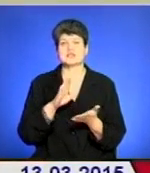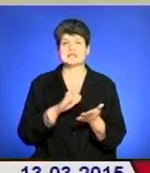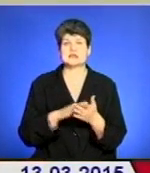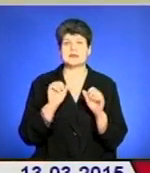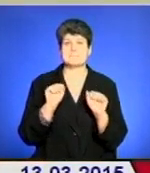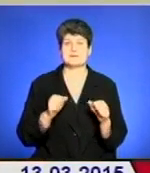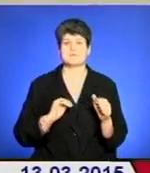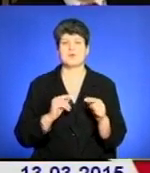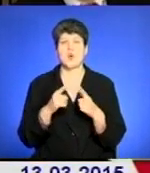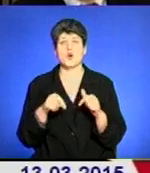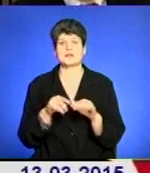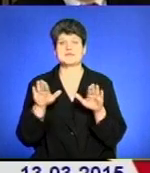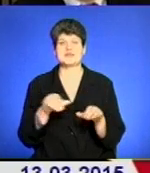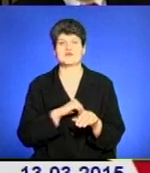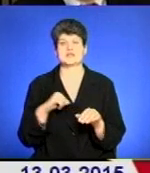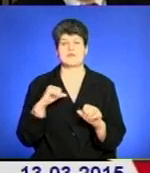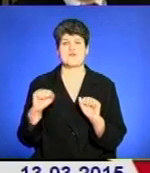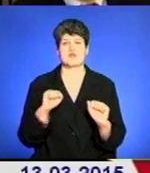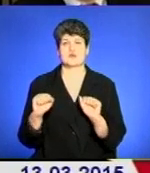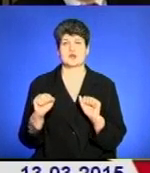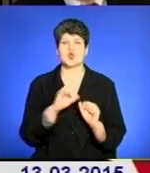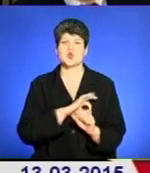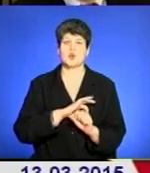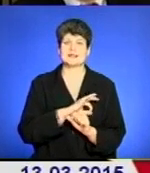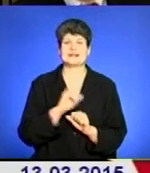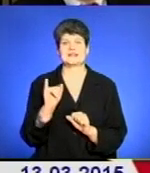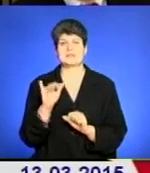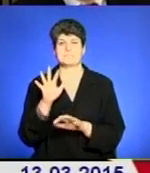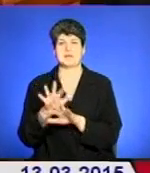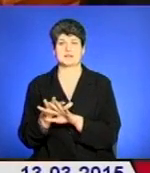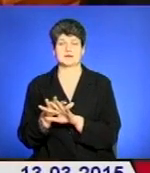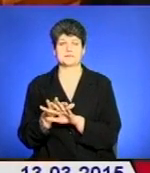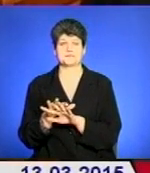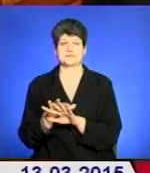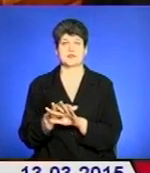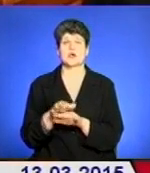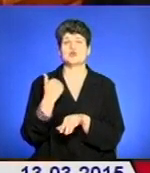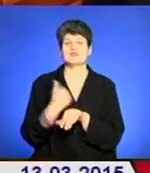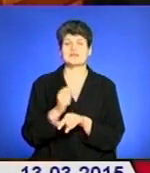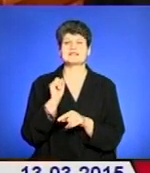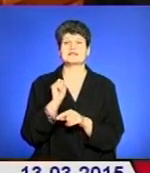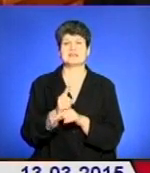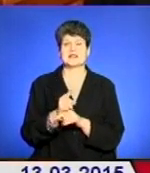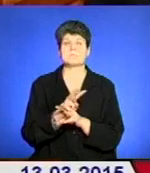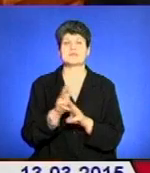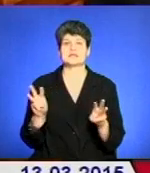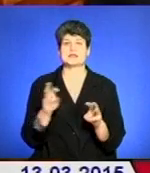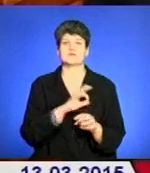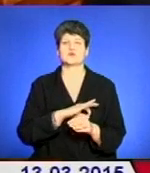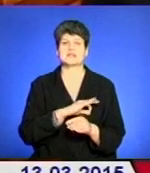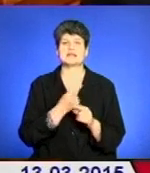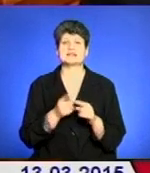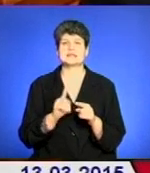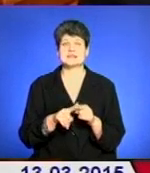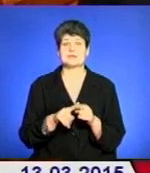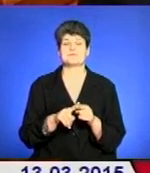бізнесу органам місцевого самоврядування, нотаріусам та банкам. Основним завданням Міністерства юстиції, це бачить так, як я